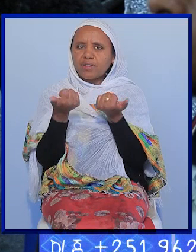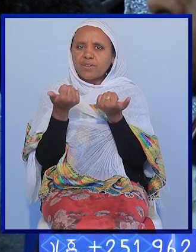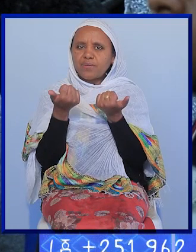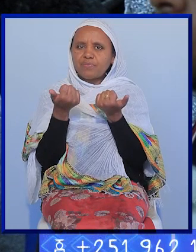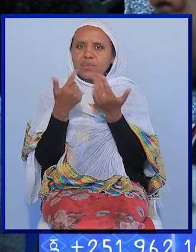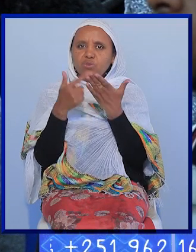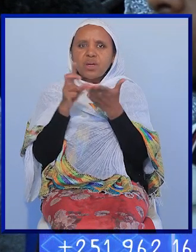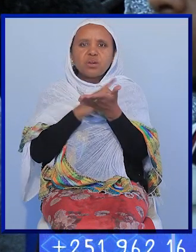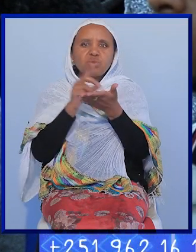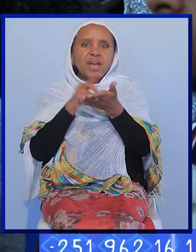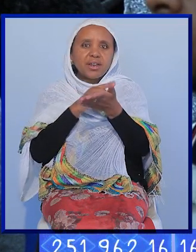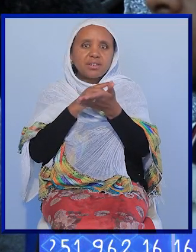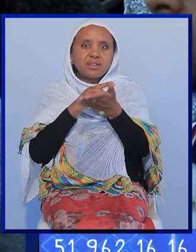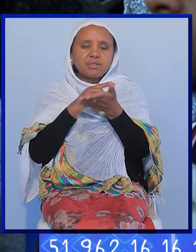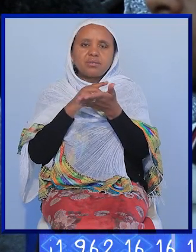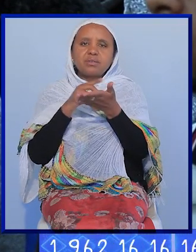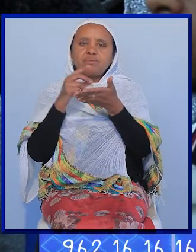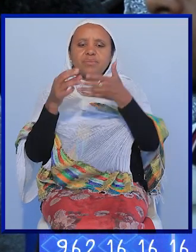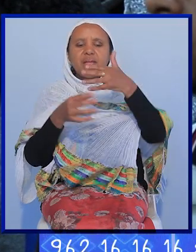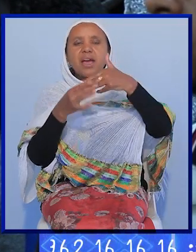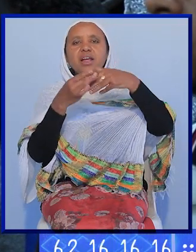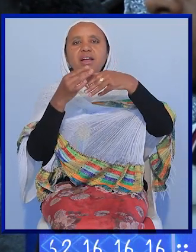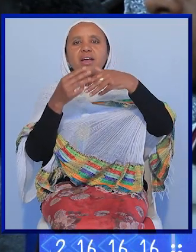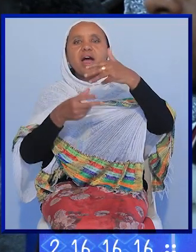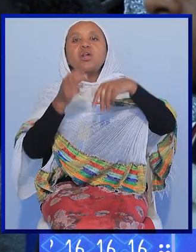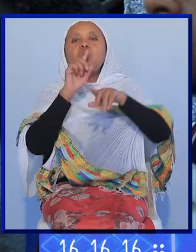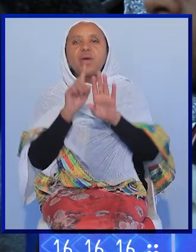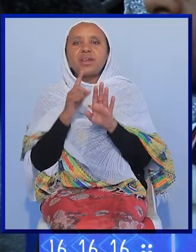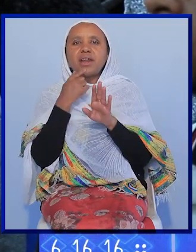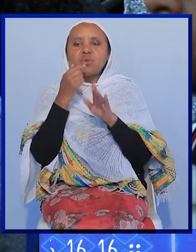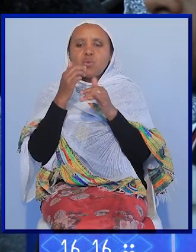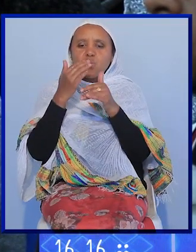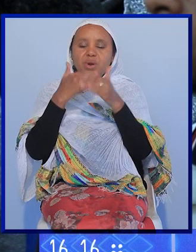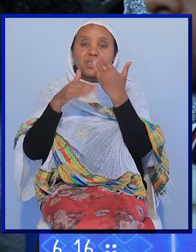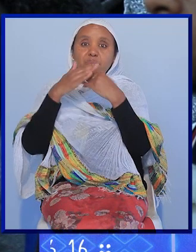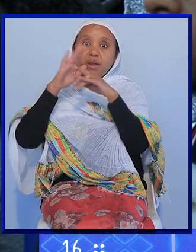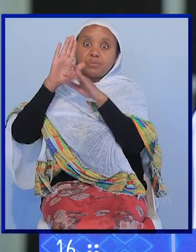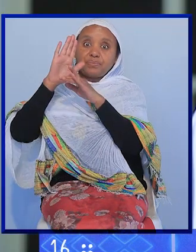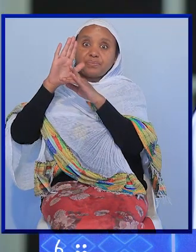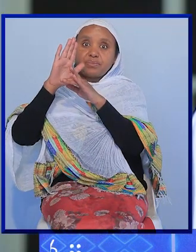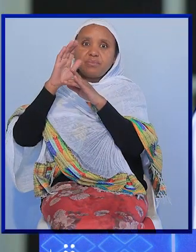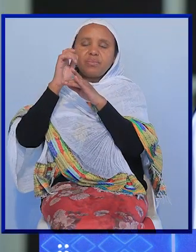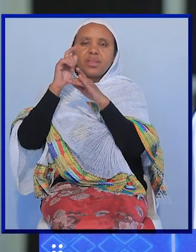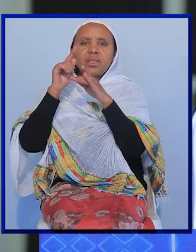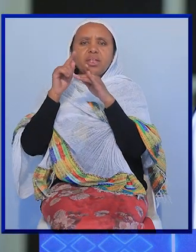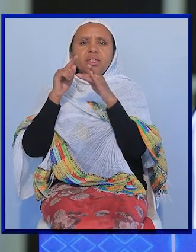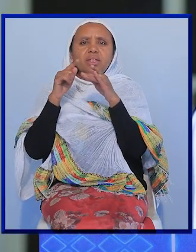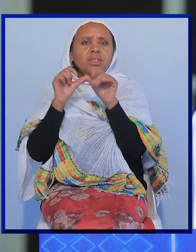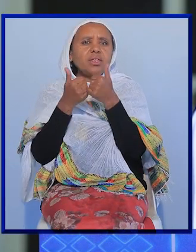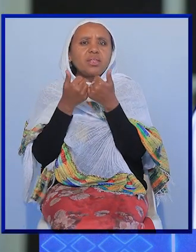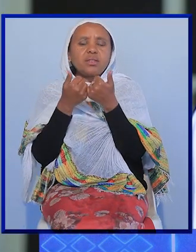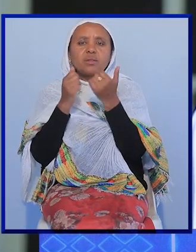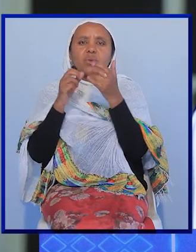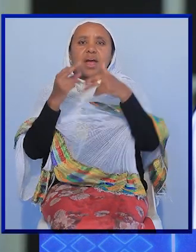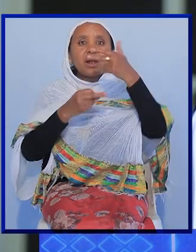እሷን እኮ ቅዱስ ያሬድ ሲገልጻት ሀረገ ወይን አላት። እንተ በምድር ስረዊያ ወበሰማይ አይጹቅያ ሀረገ ወይን፣ እንተ በስሉስ ትትገመድ